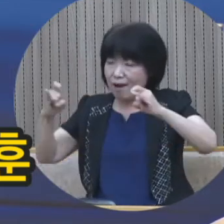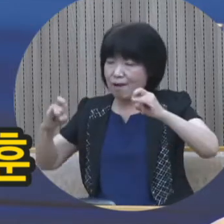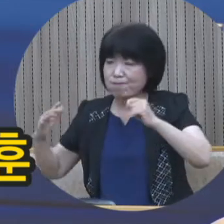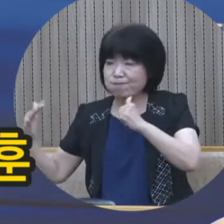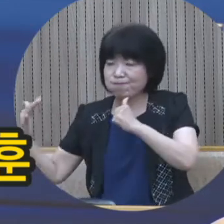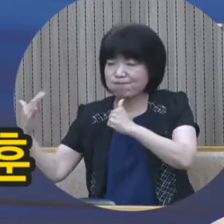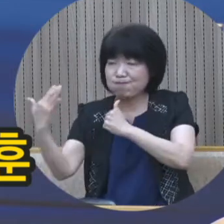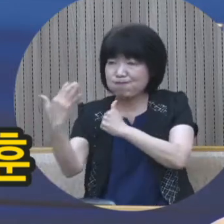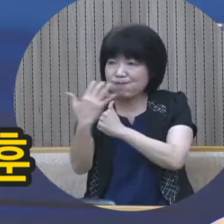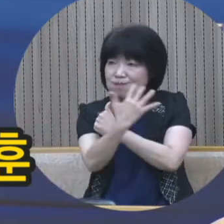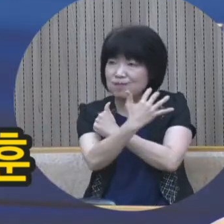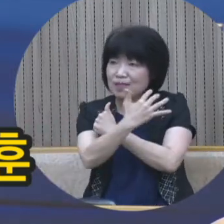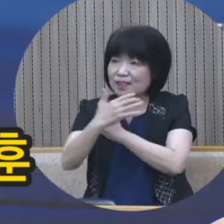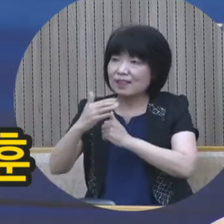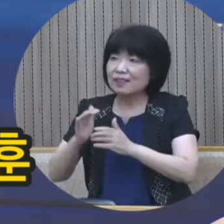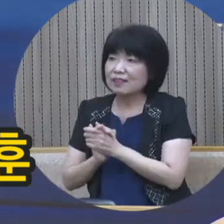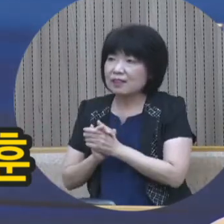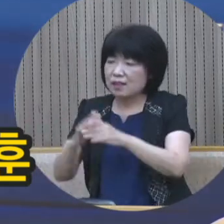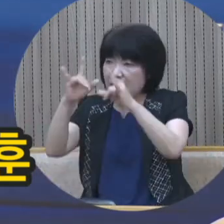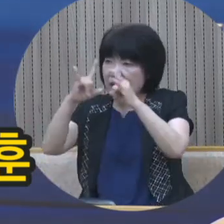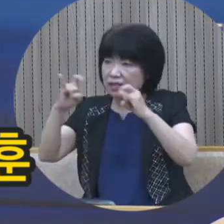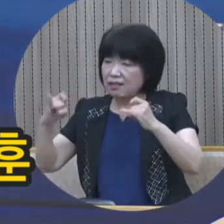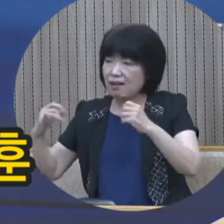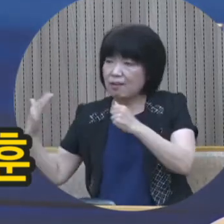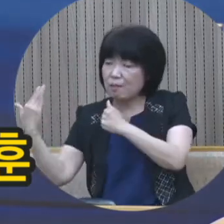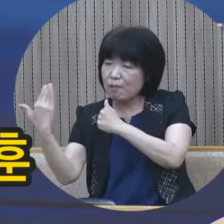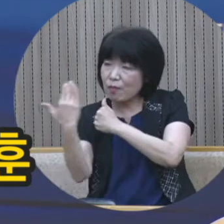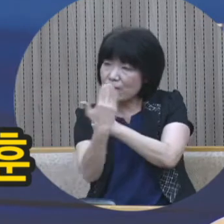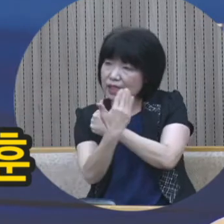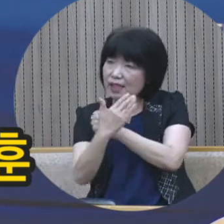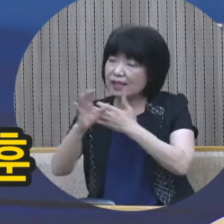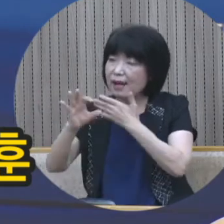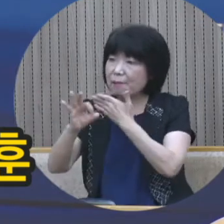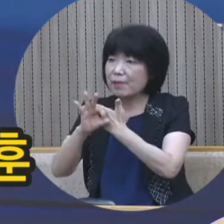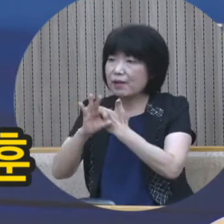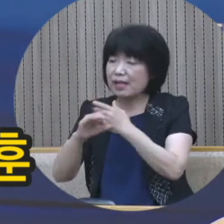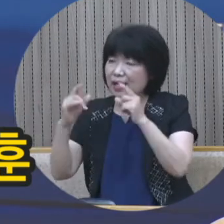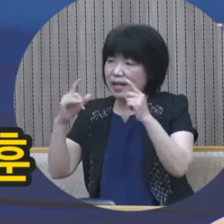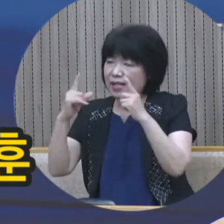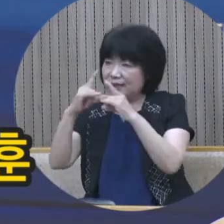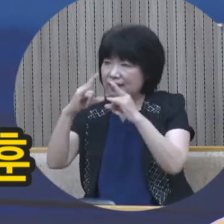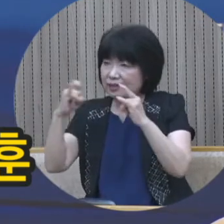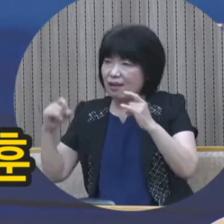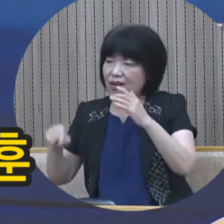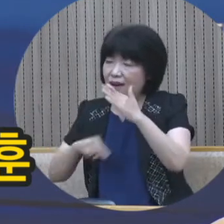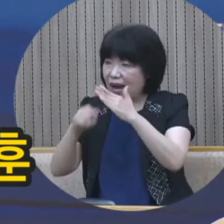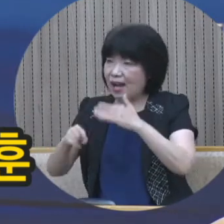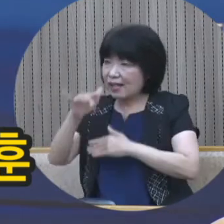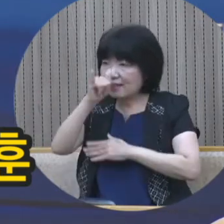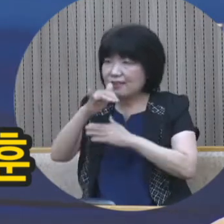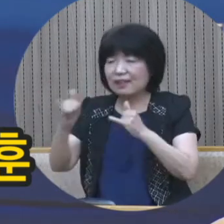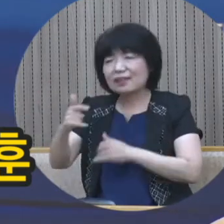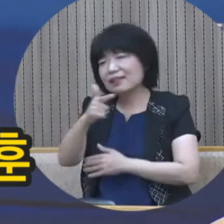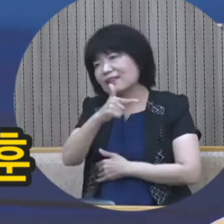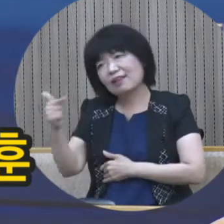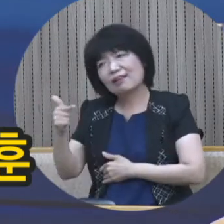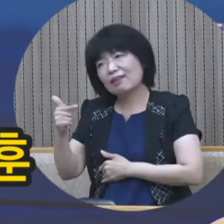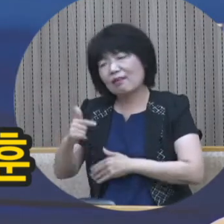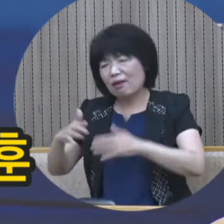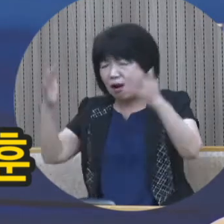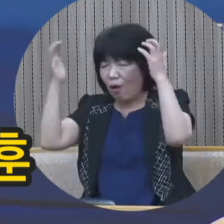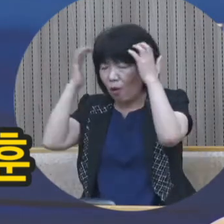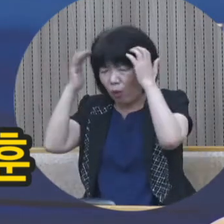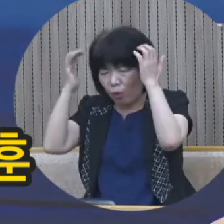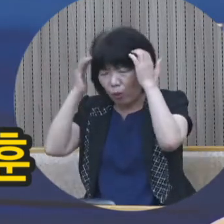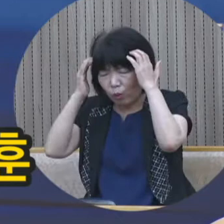포위했어요. 성이 포위당했다고 하는 것은 그 성 안에 있는 사람들에게는 굉장한